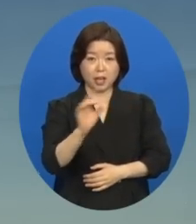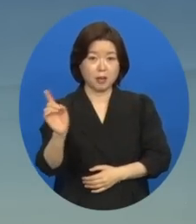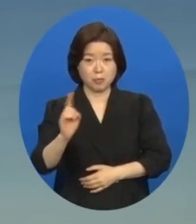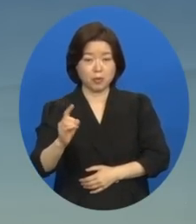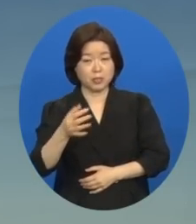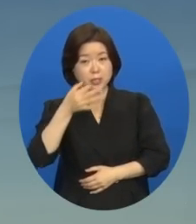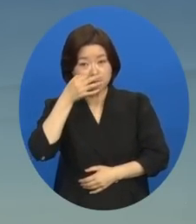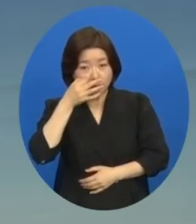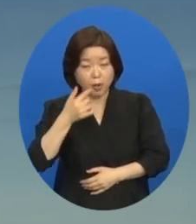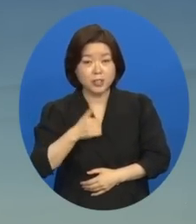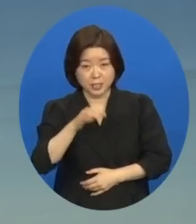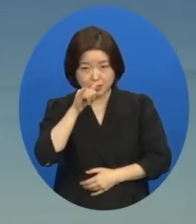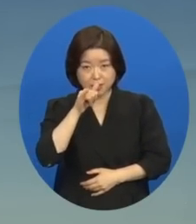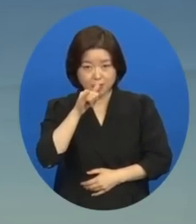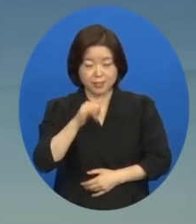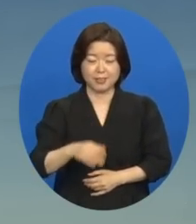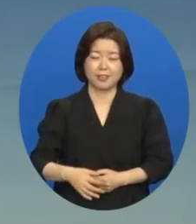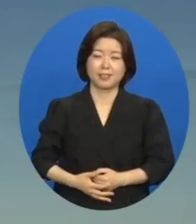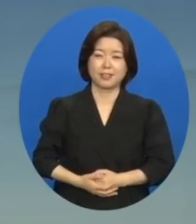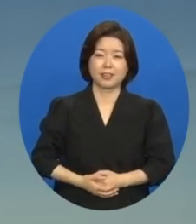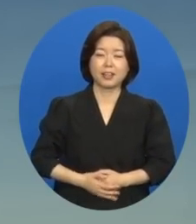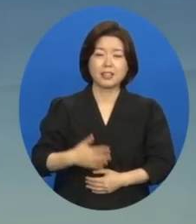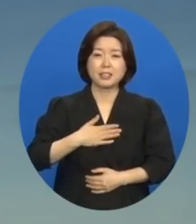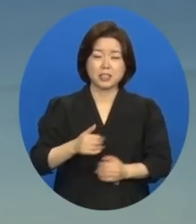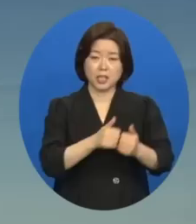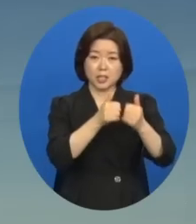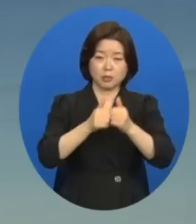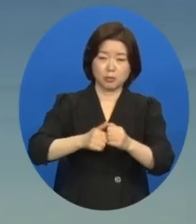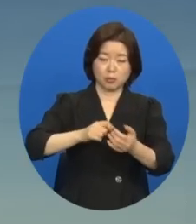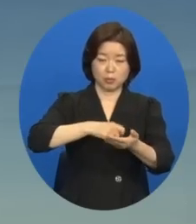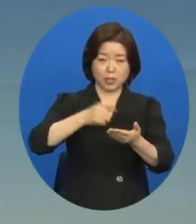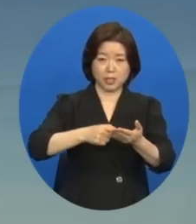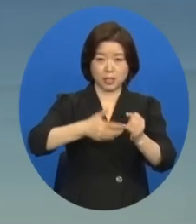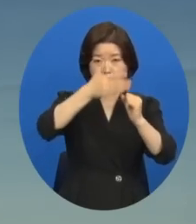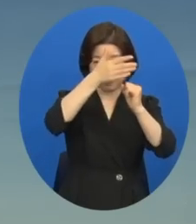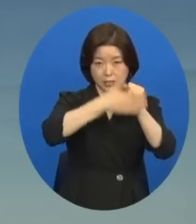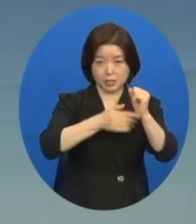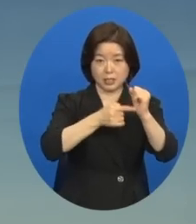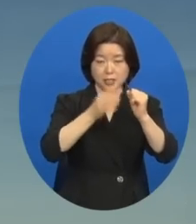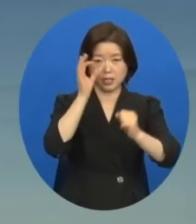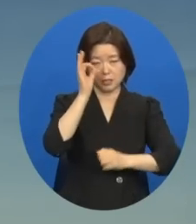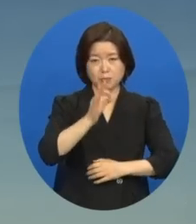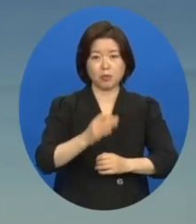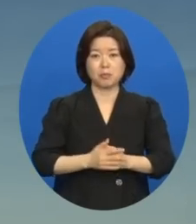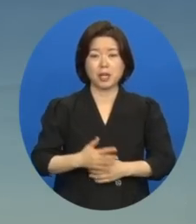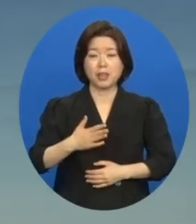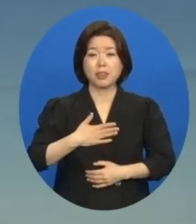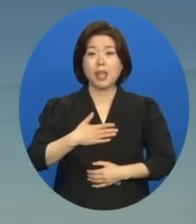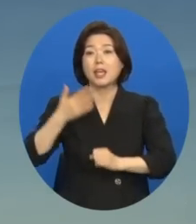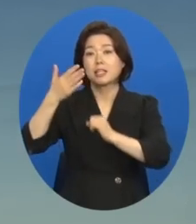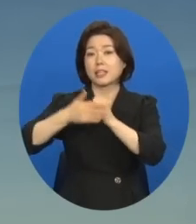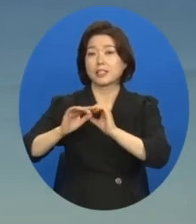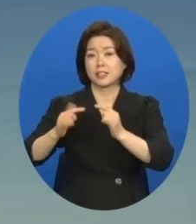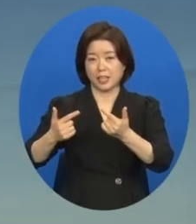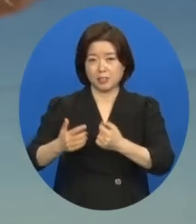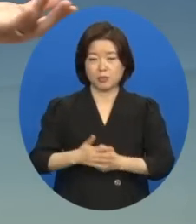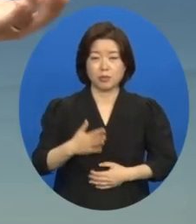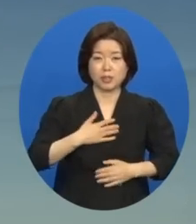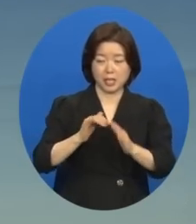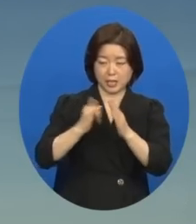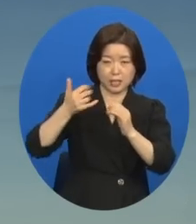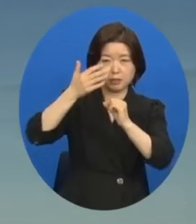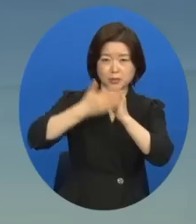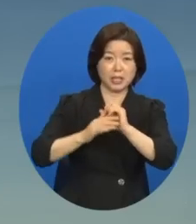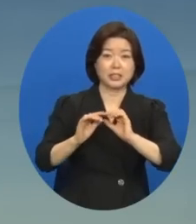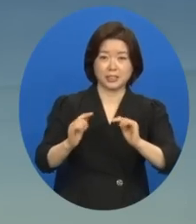보신 적이 있으신지 모르겠는데 제 동행일기의 프로필 사진은 제 사진도 아니고 저희 가족들